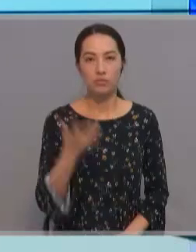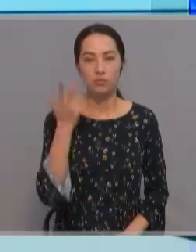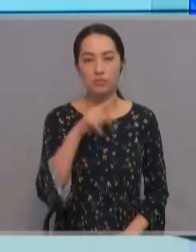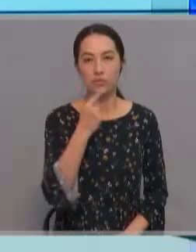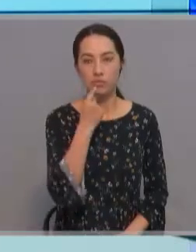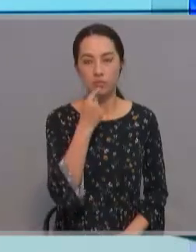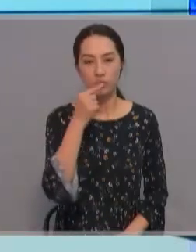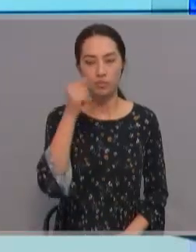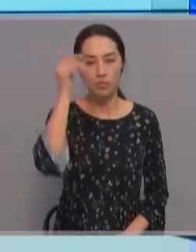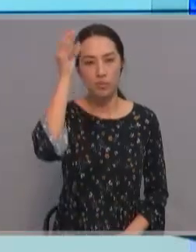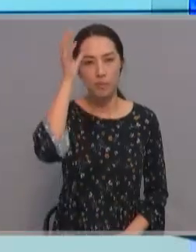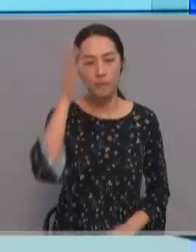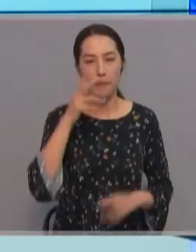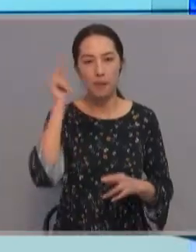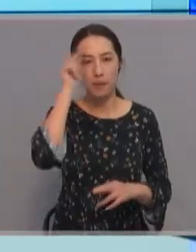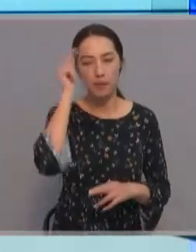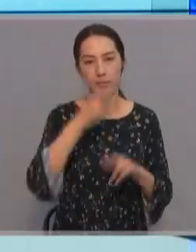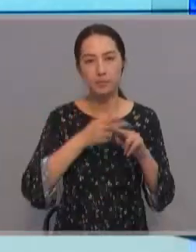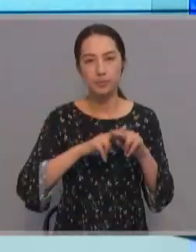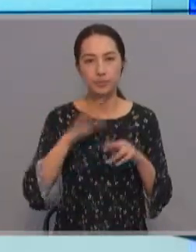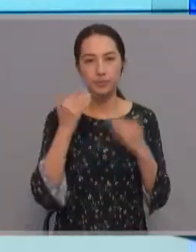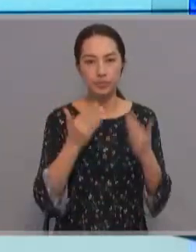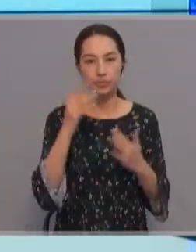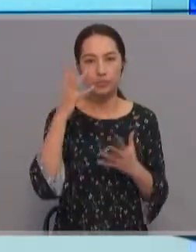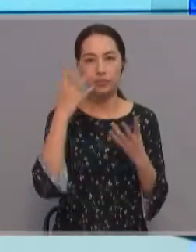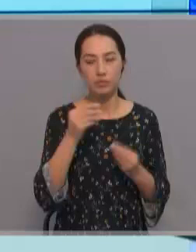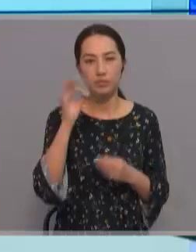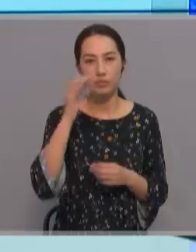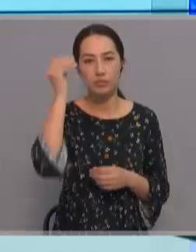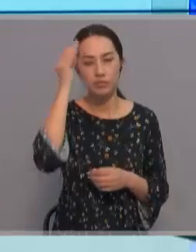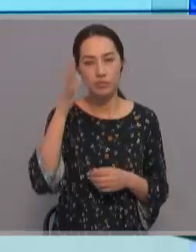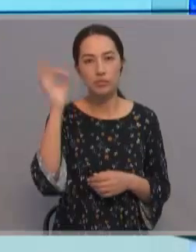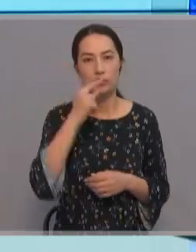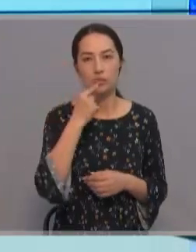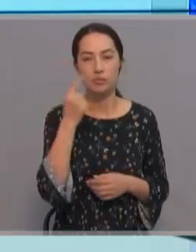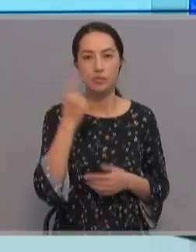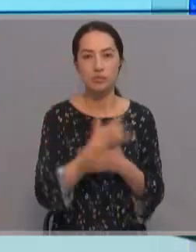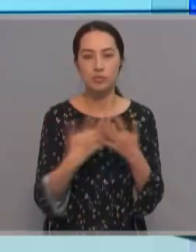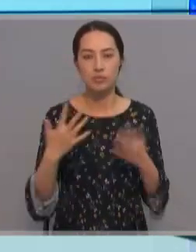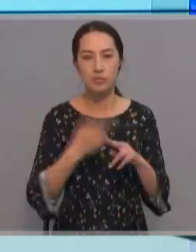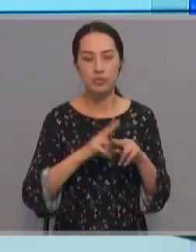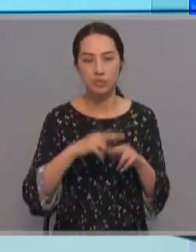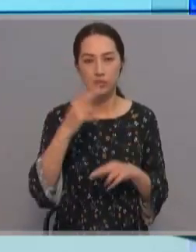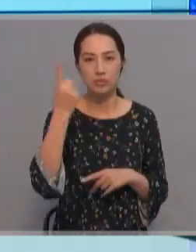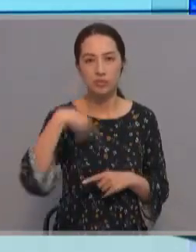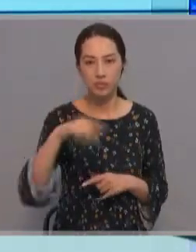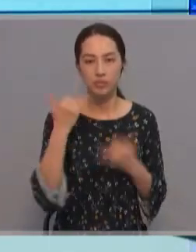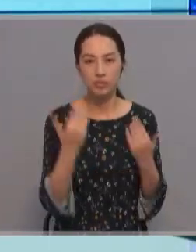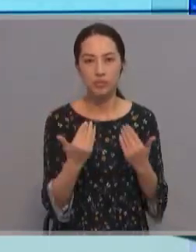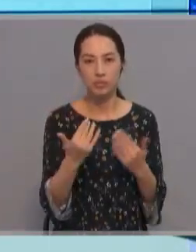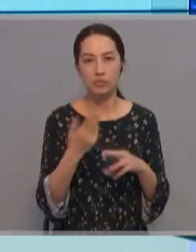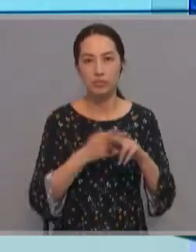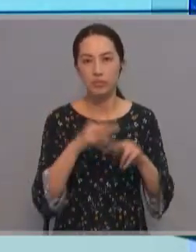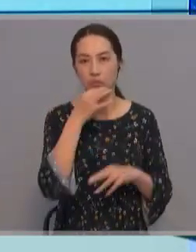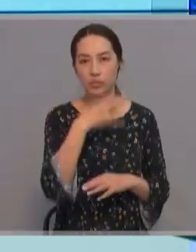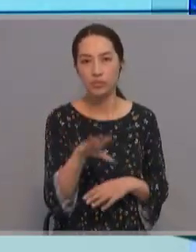Трехязычное образование – требование времени. На сегодняшний день знание нескольких языков является необходимым навыком и требованием современности. В